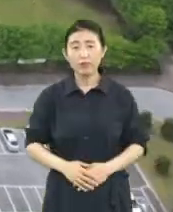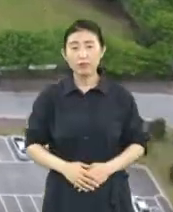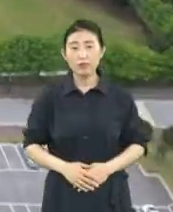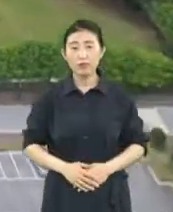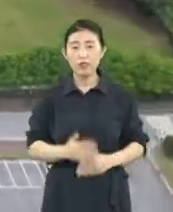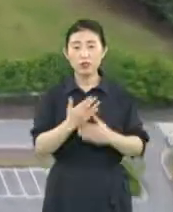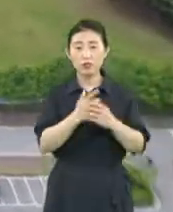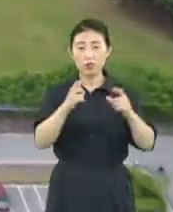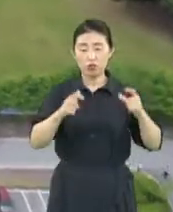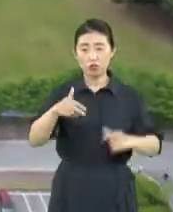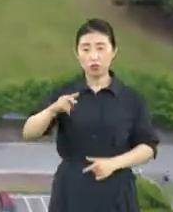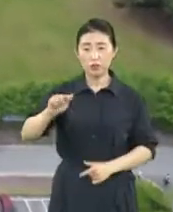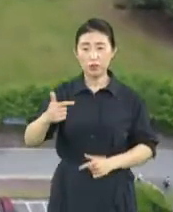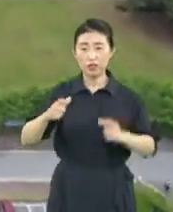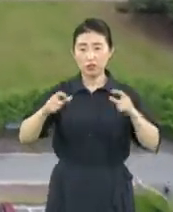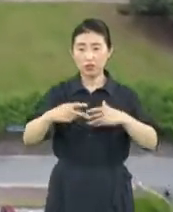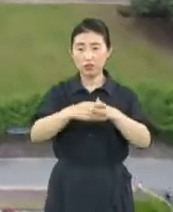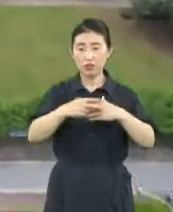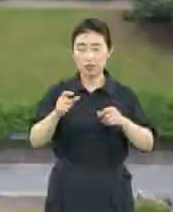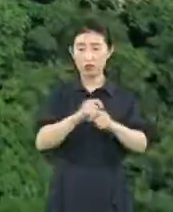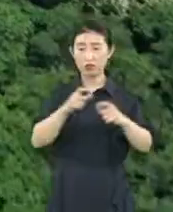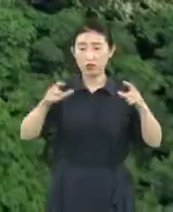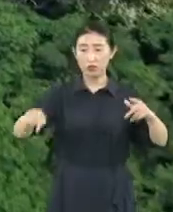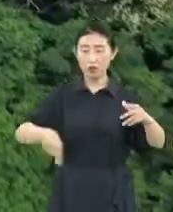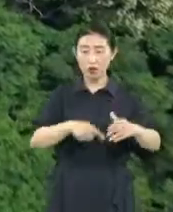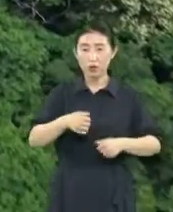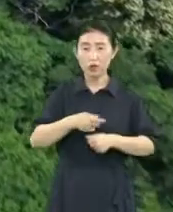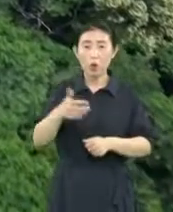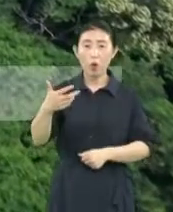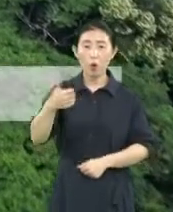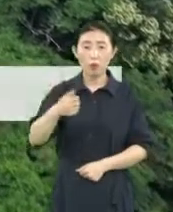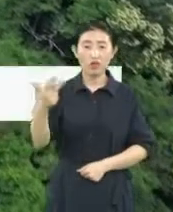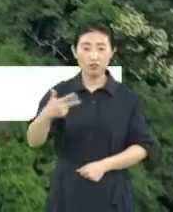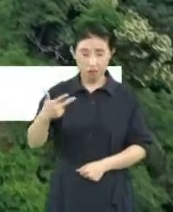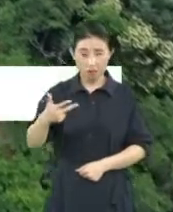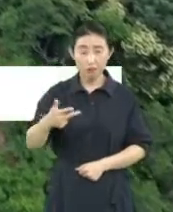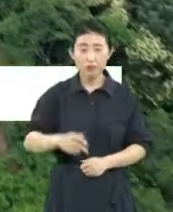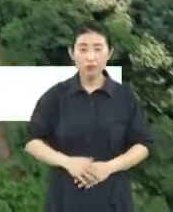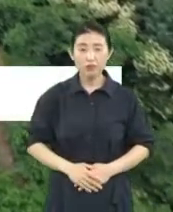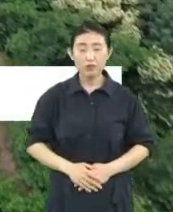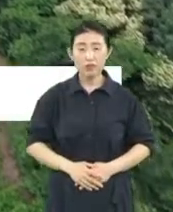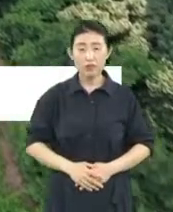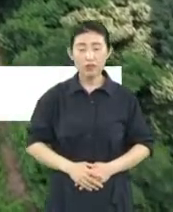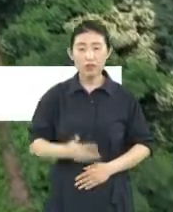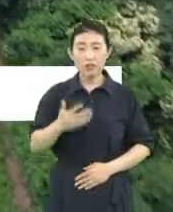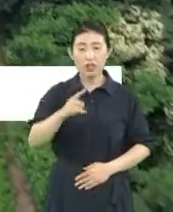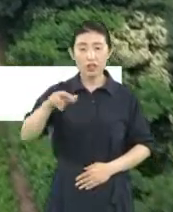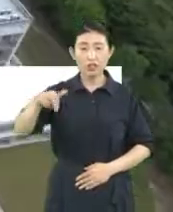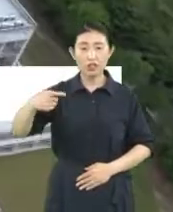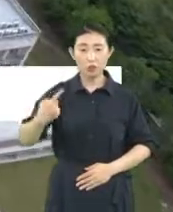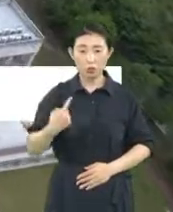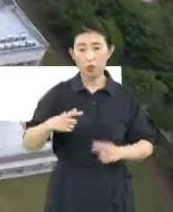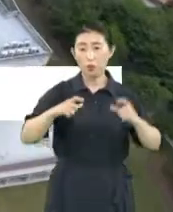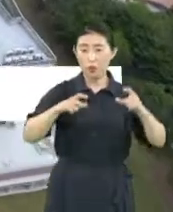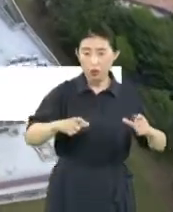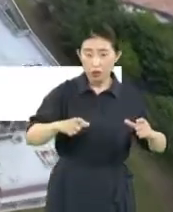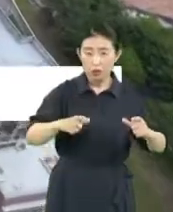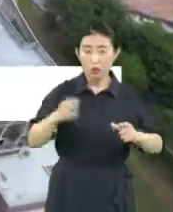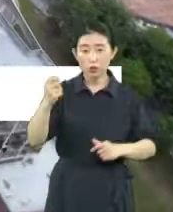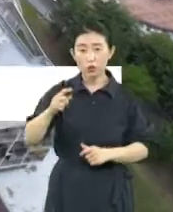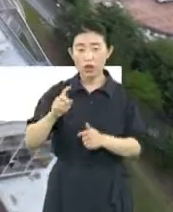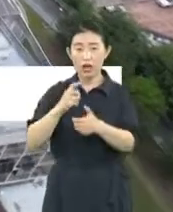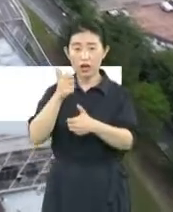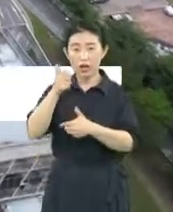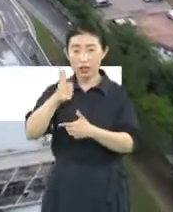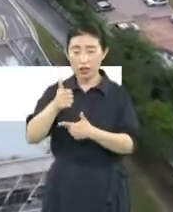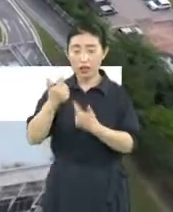대전 유성구 전민동 대덕연구개발특구의 5만 7천여 제곱미터, 대전 테크노파크 바이오 벤처타운과